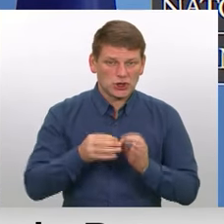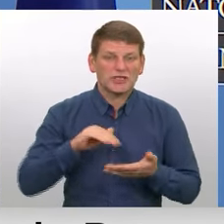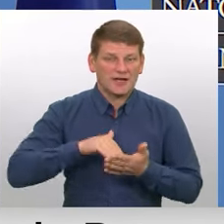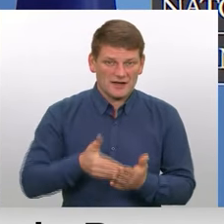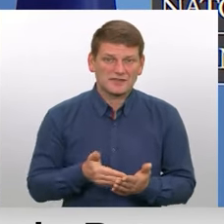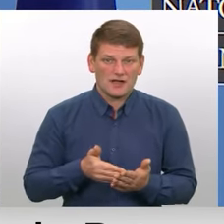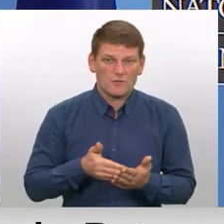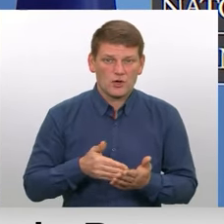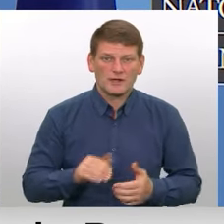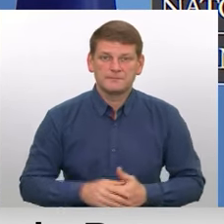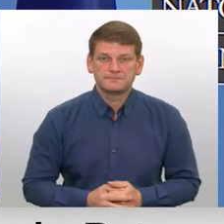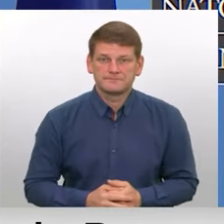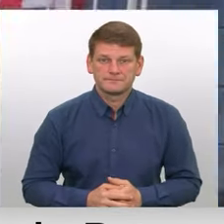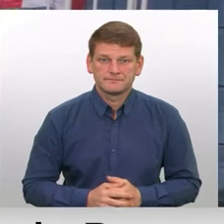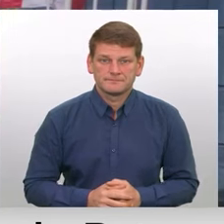stāvoklī.